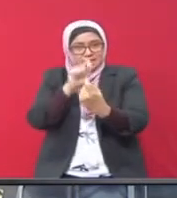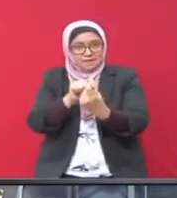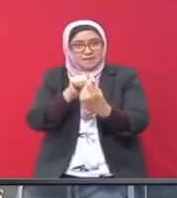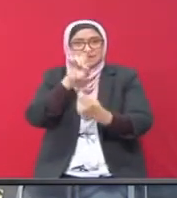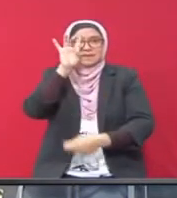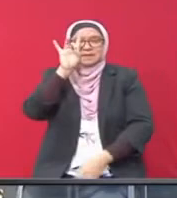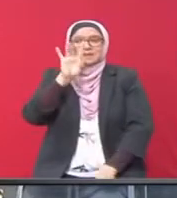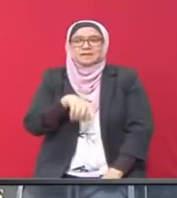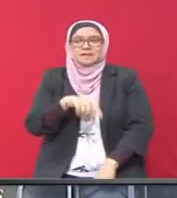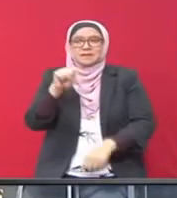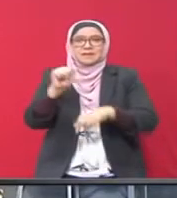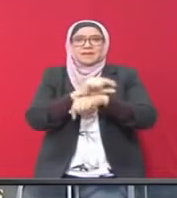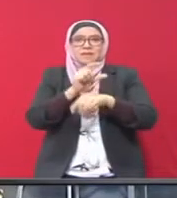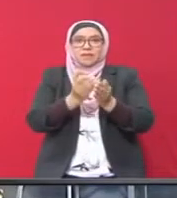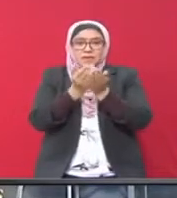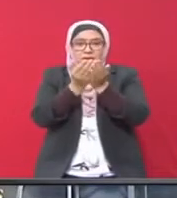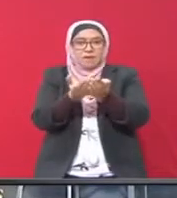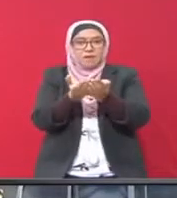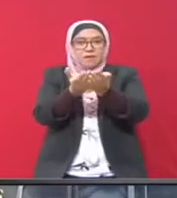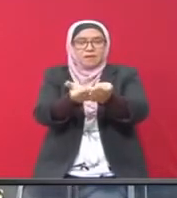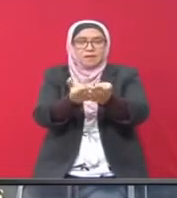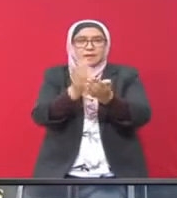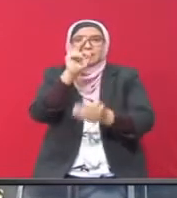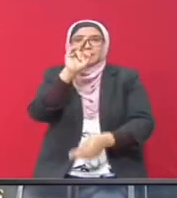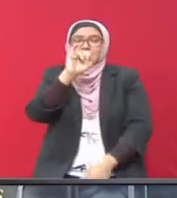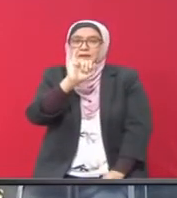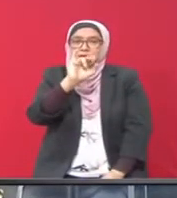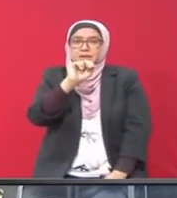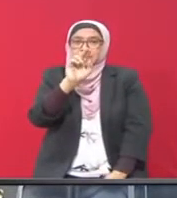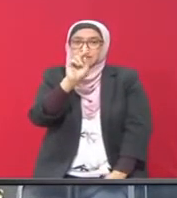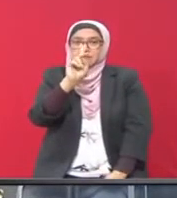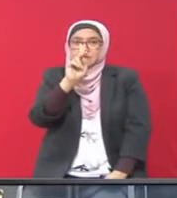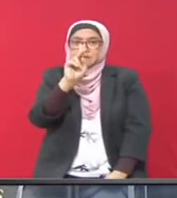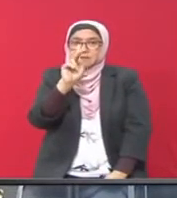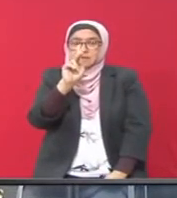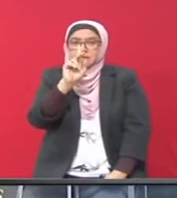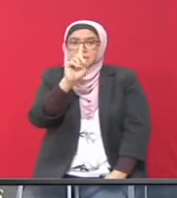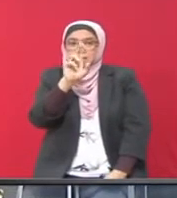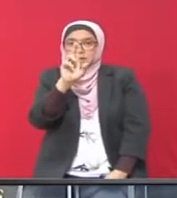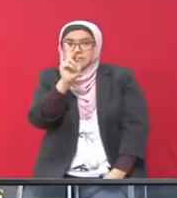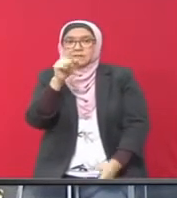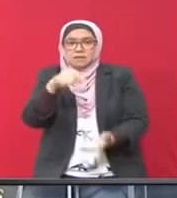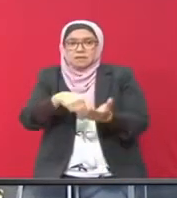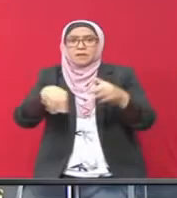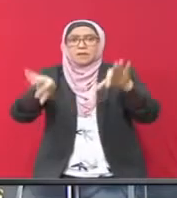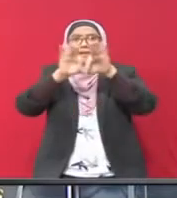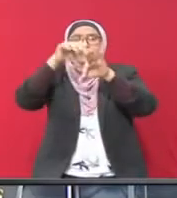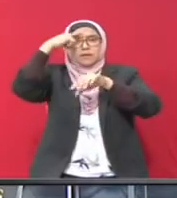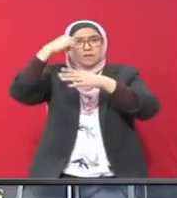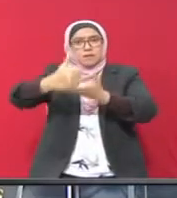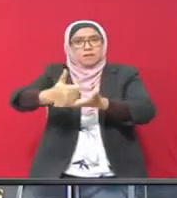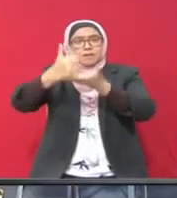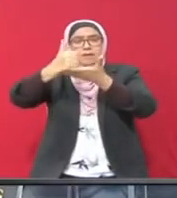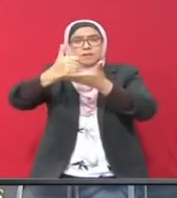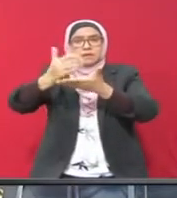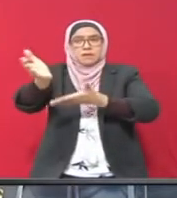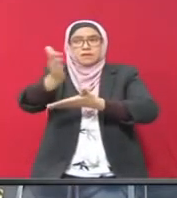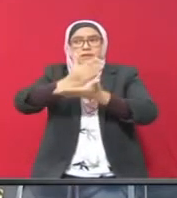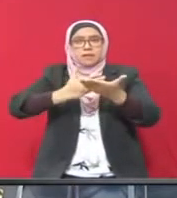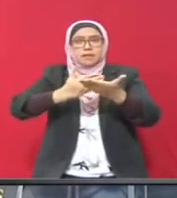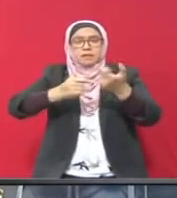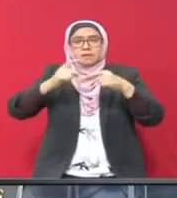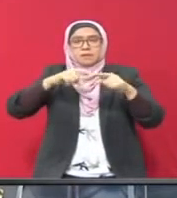penggunaan kapal induk ini merupakan satu langkah yang sangat penting bagi membantu pihak kuasaan meneliti Malaysia khususnya